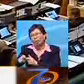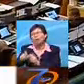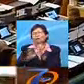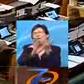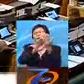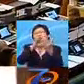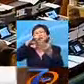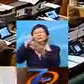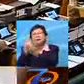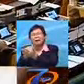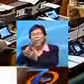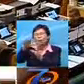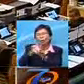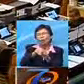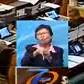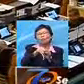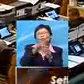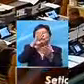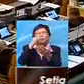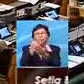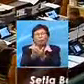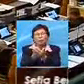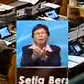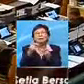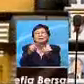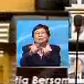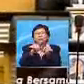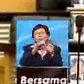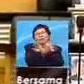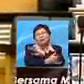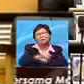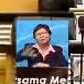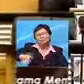keganasan membabitkan militan lone wolf seperti negara Perancis.